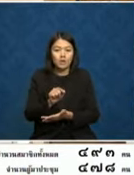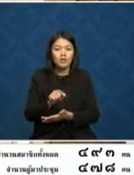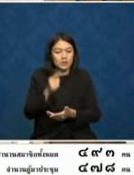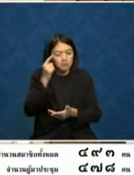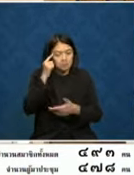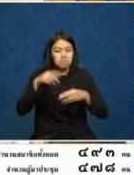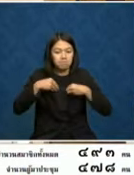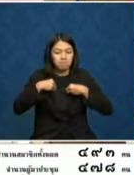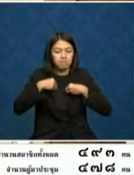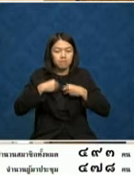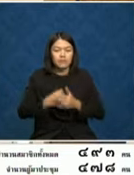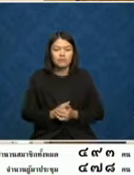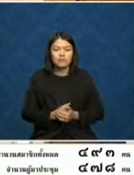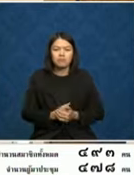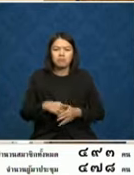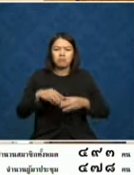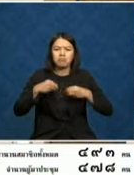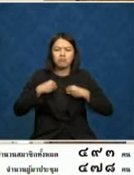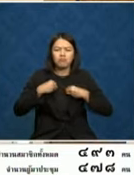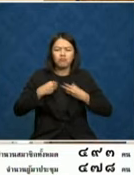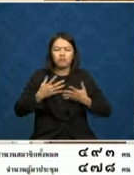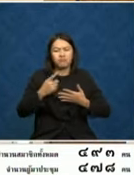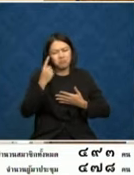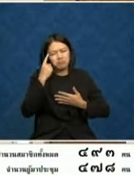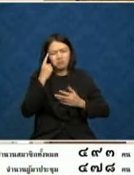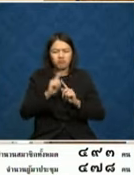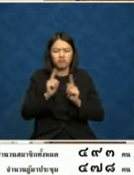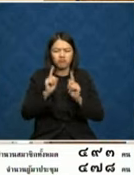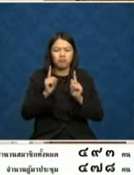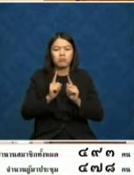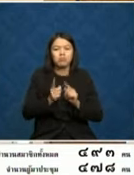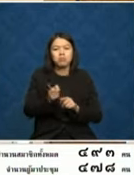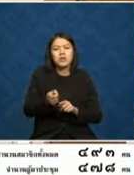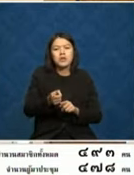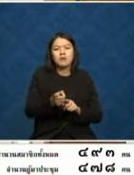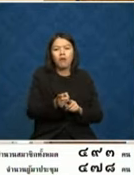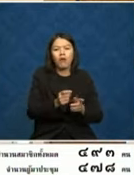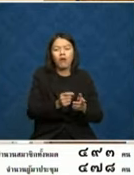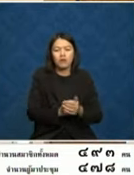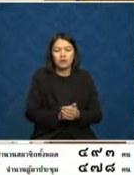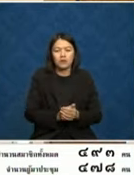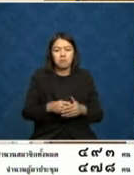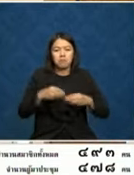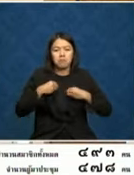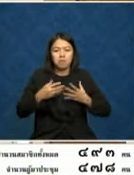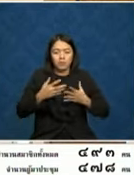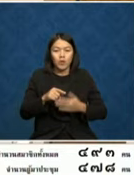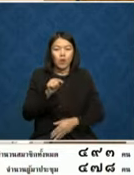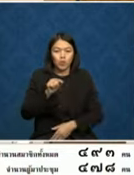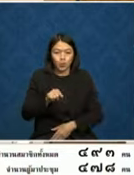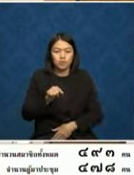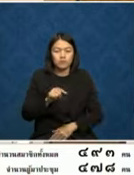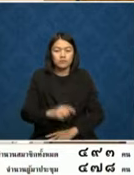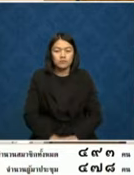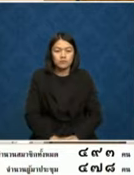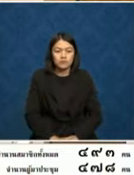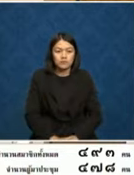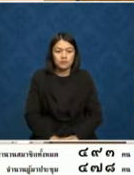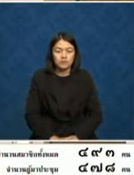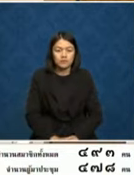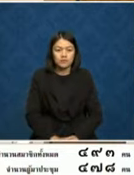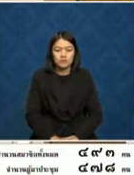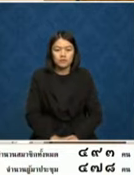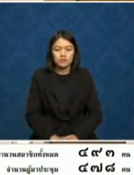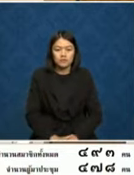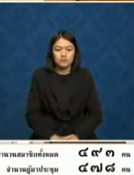เห็นด้วยถ้าไม่เห็นด้วยนะครับเห็นด้วยกับร่างเดิมคือไม่เห็นด้วยนะครับกรุณากดปุ่มไม่เห็นด้ว